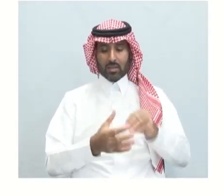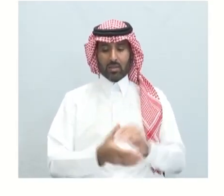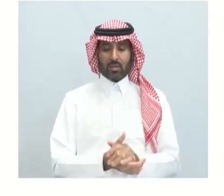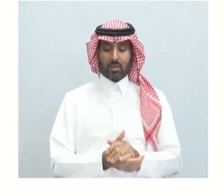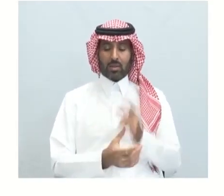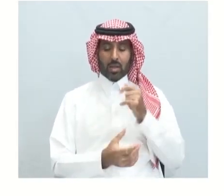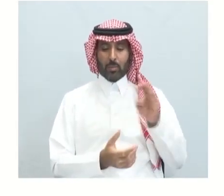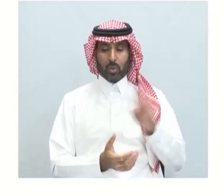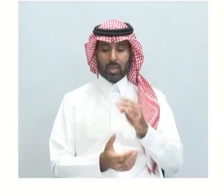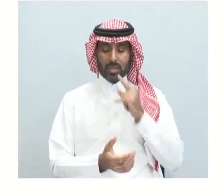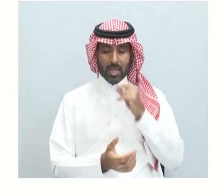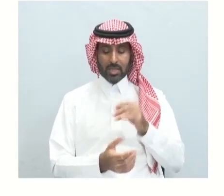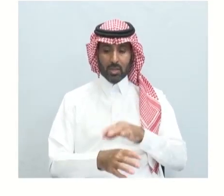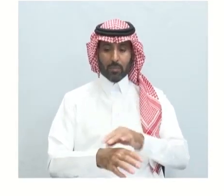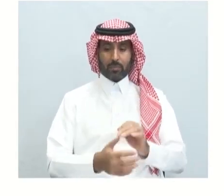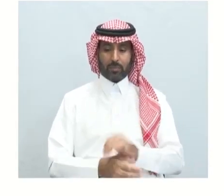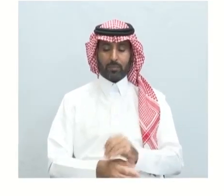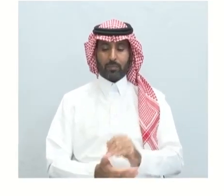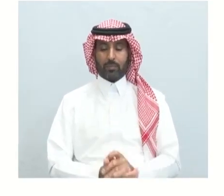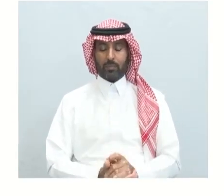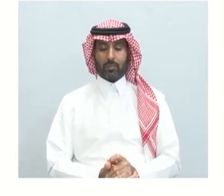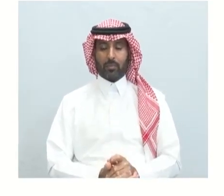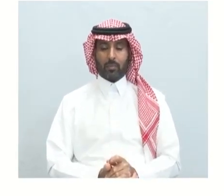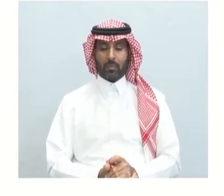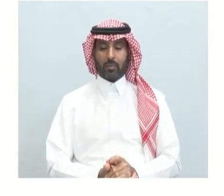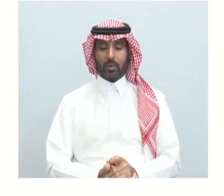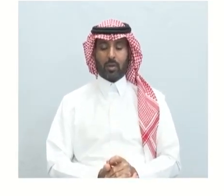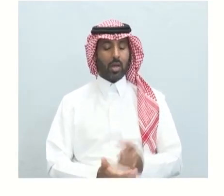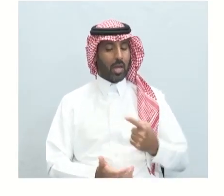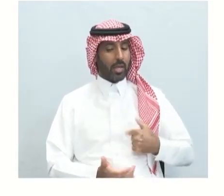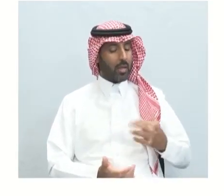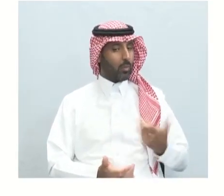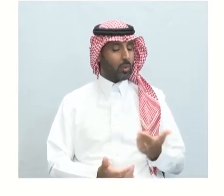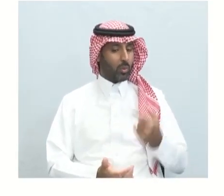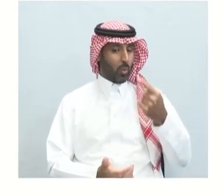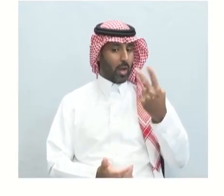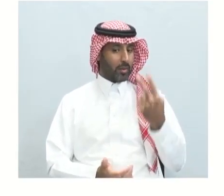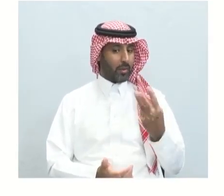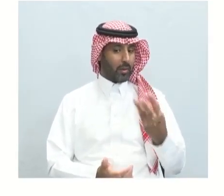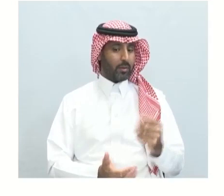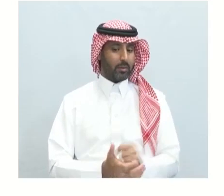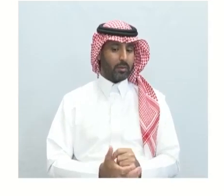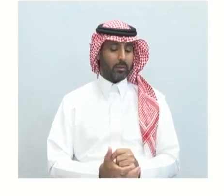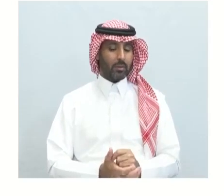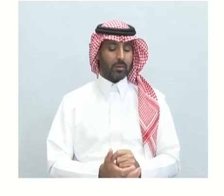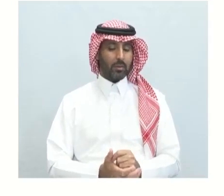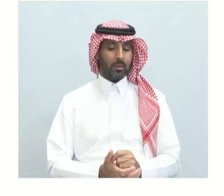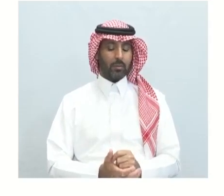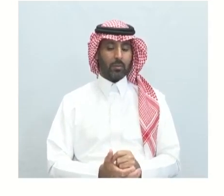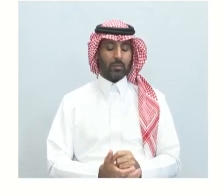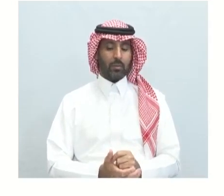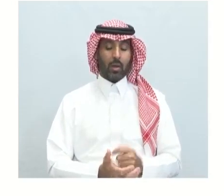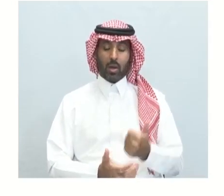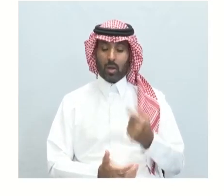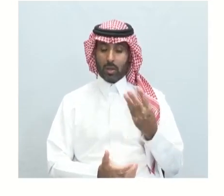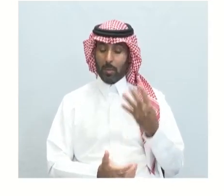لكربونات الكالسيوم هل هو اقليم الرف العربي ام اقليم الدرع العربي ام